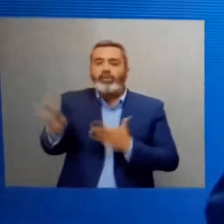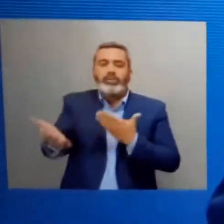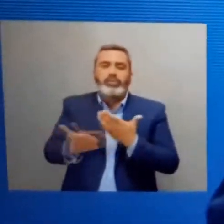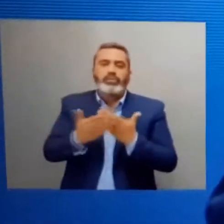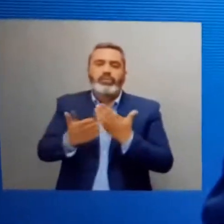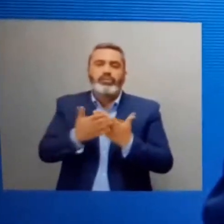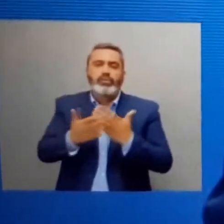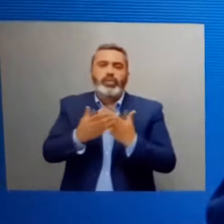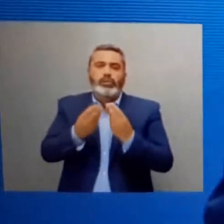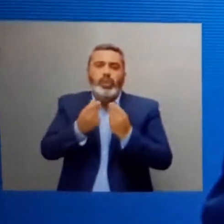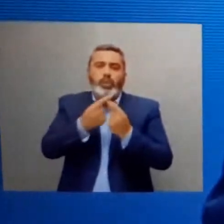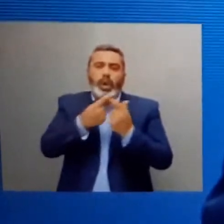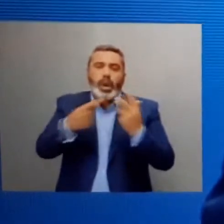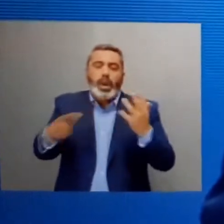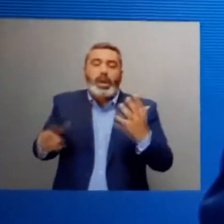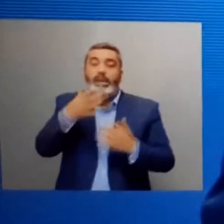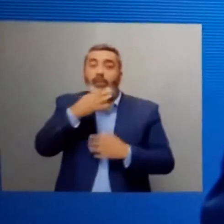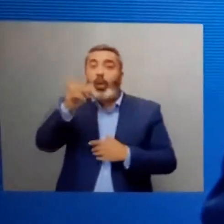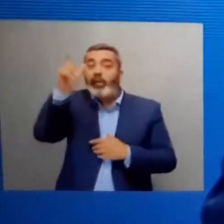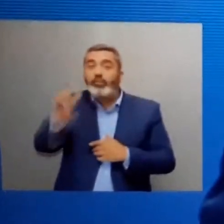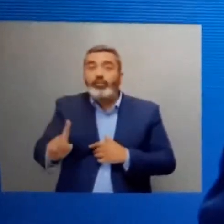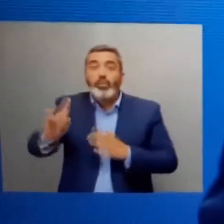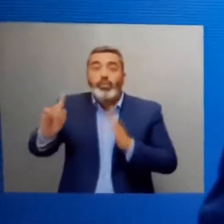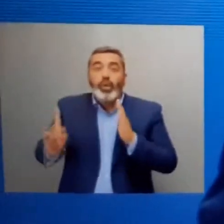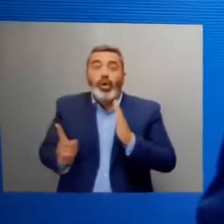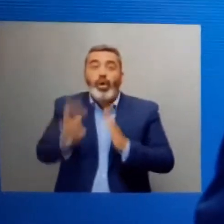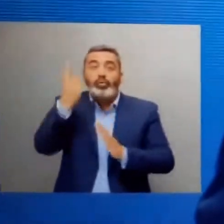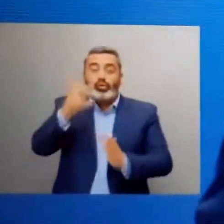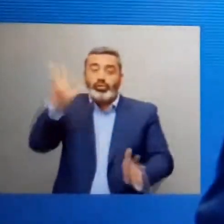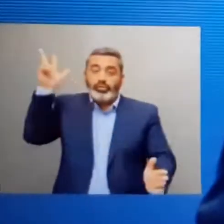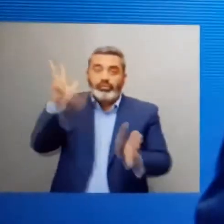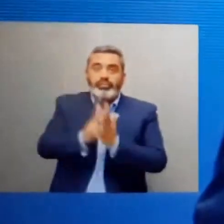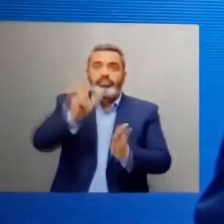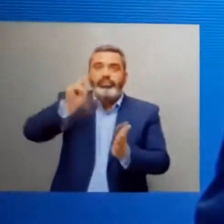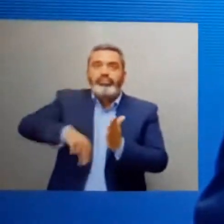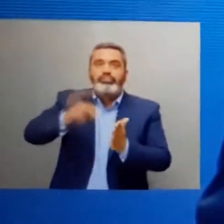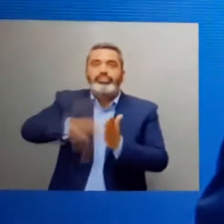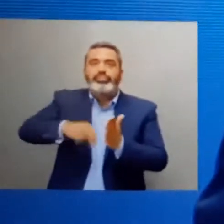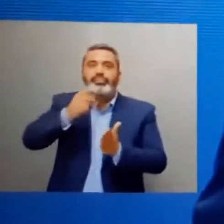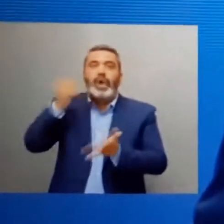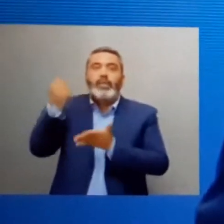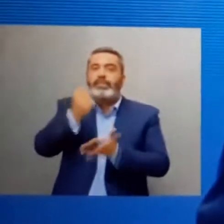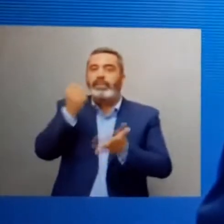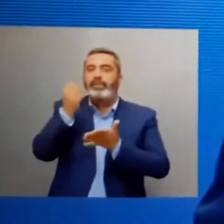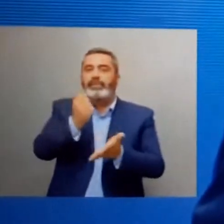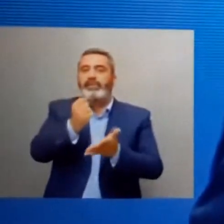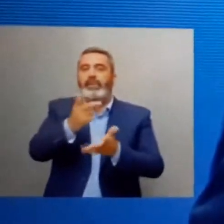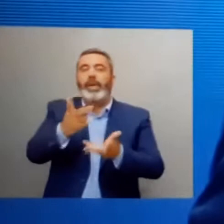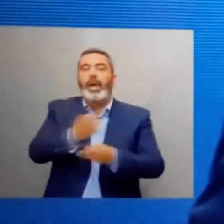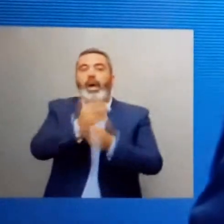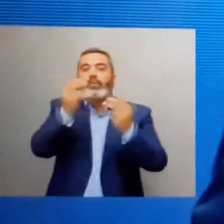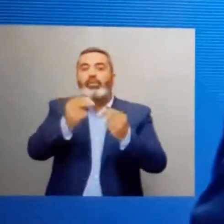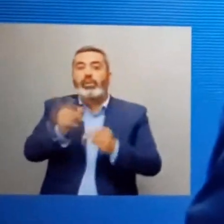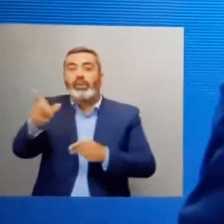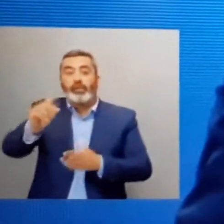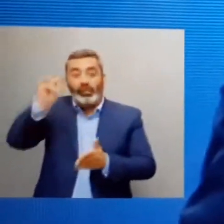σημαντική, γιατί ήταν ο πρώτος που ενέκρινε τα συγχρηματοδοτούμενα έργα μας και η πρωτοβουλία